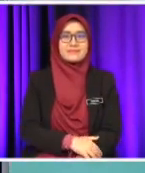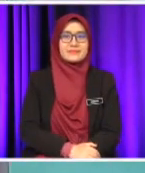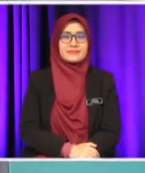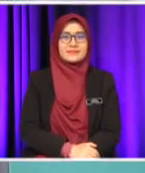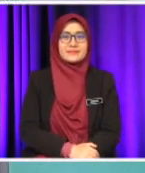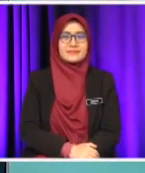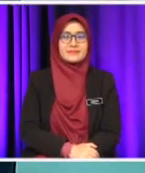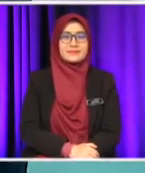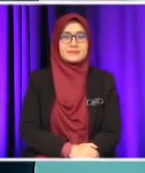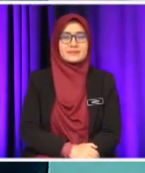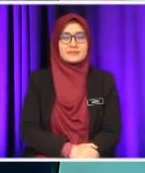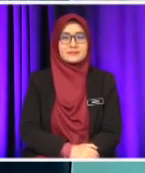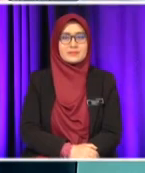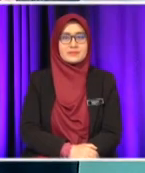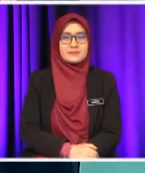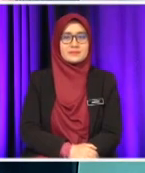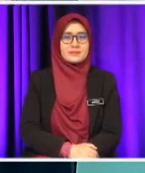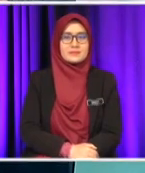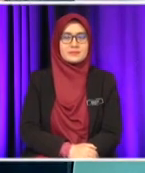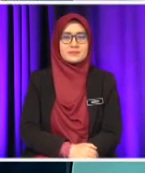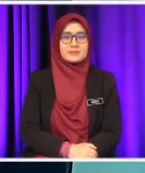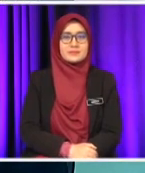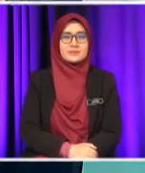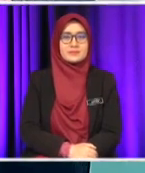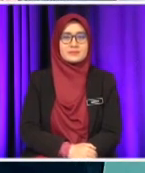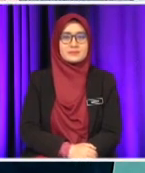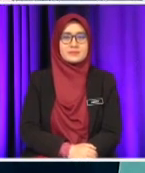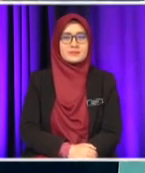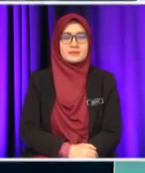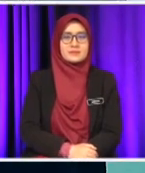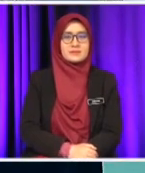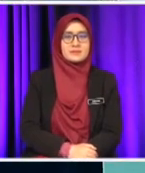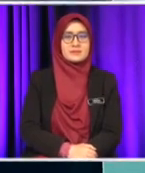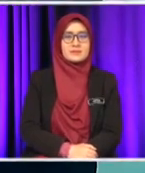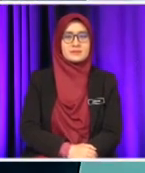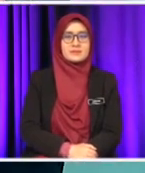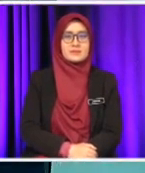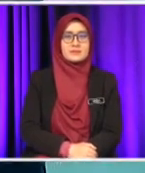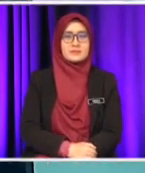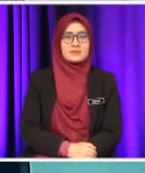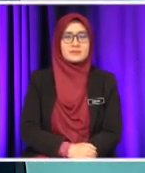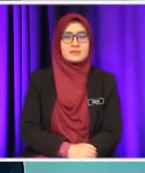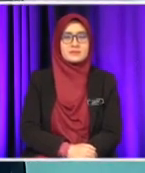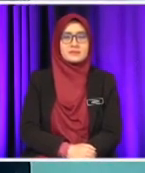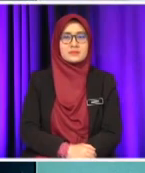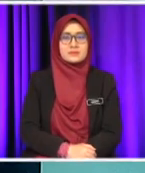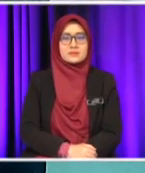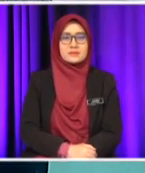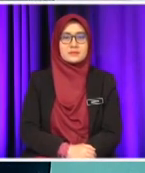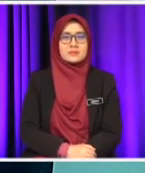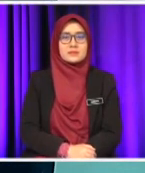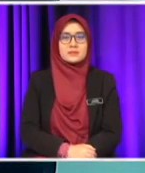itu menunjukkan pernyataan jenis bahan buatan ekor bahan buatan ya